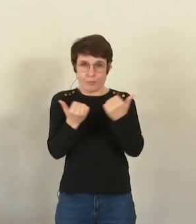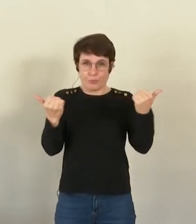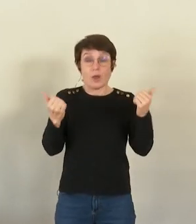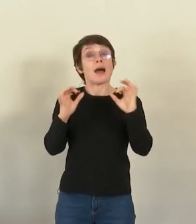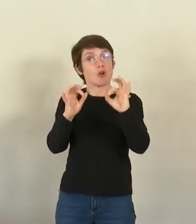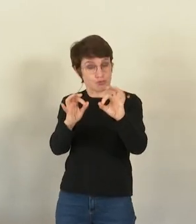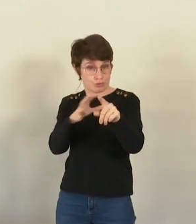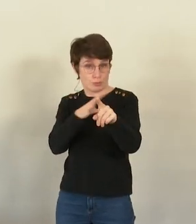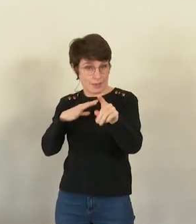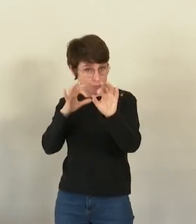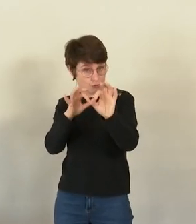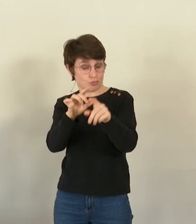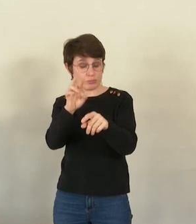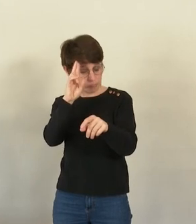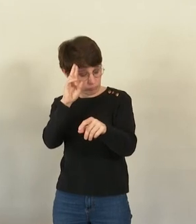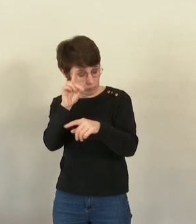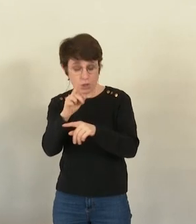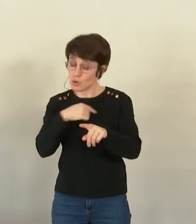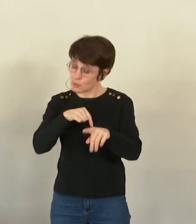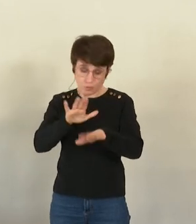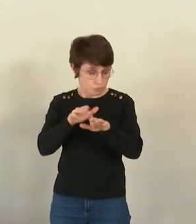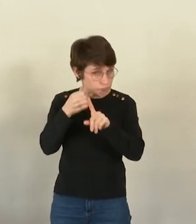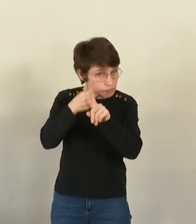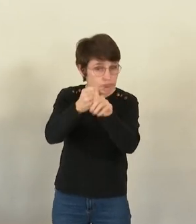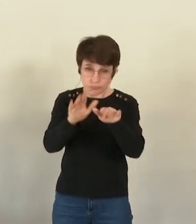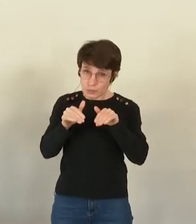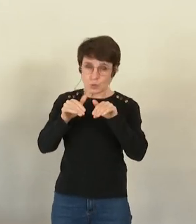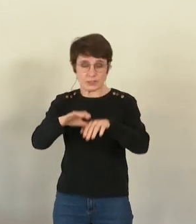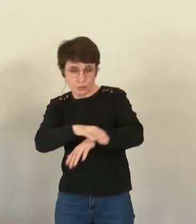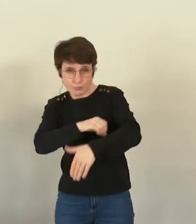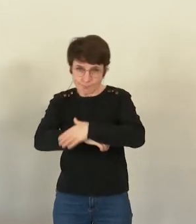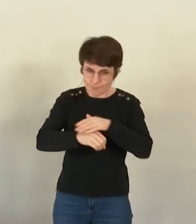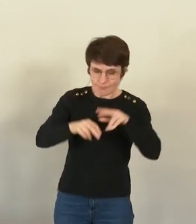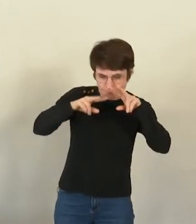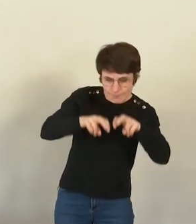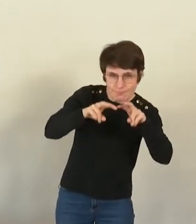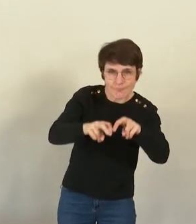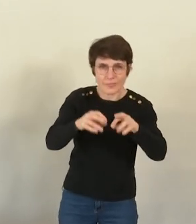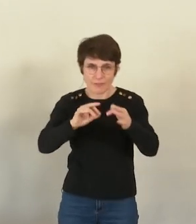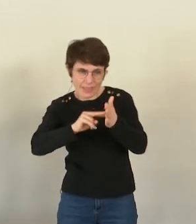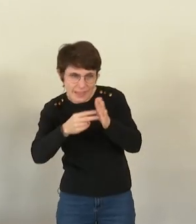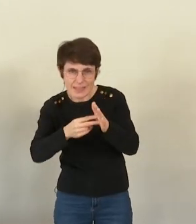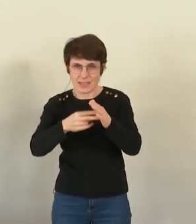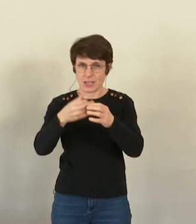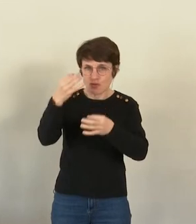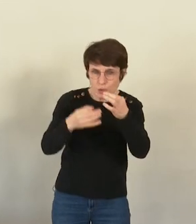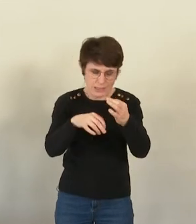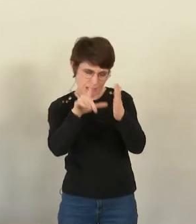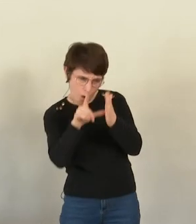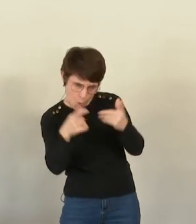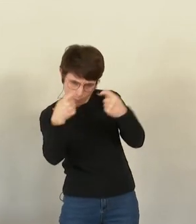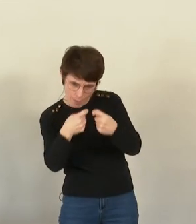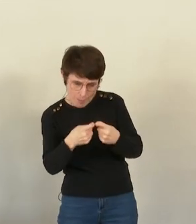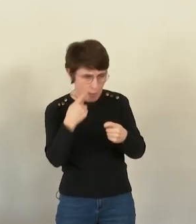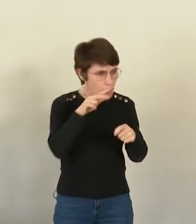madame nous continuons le travail technique et juridique sur l'identification des